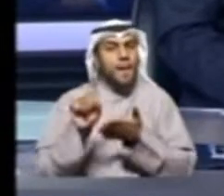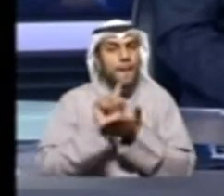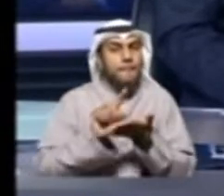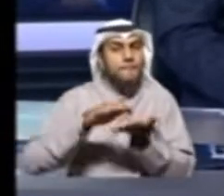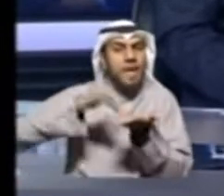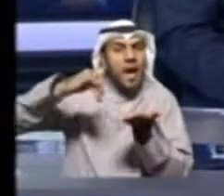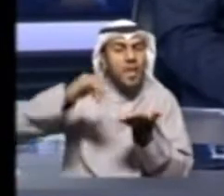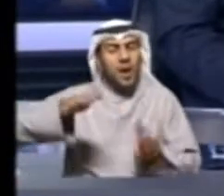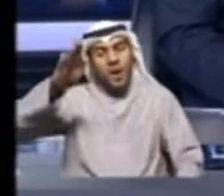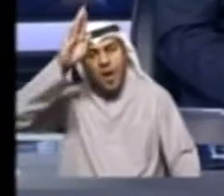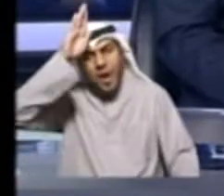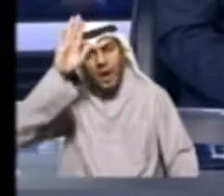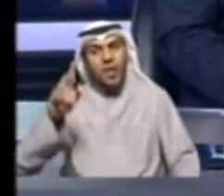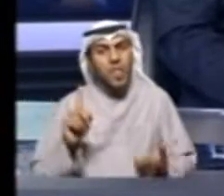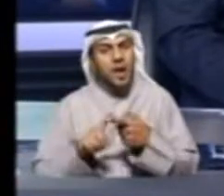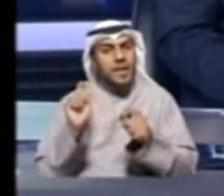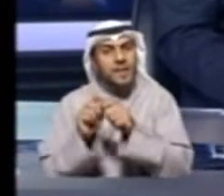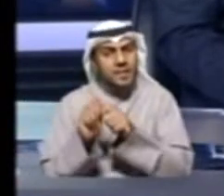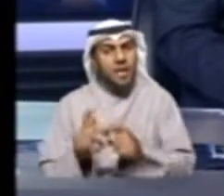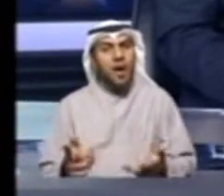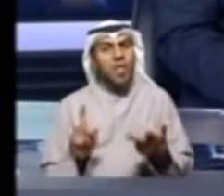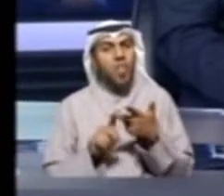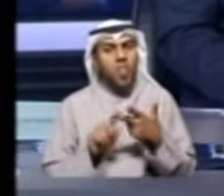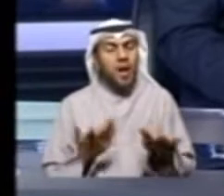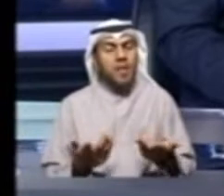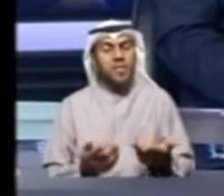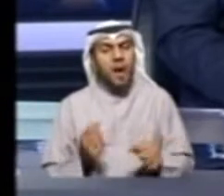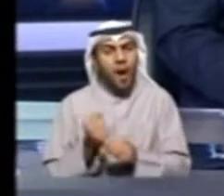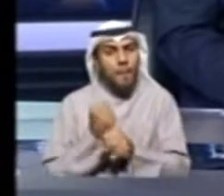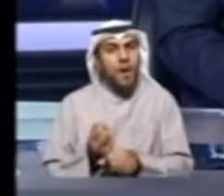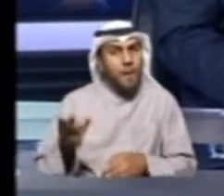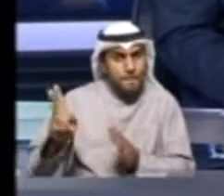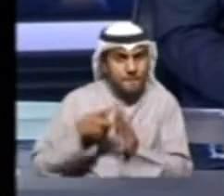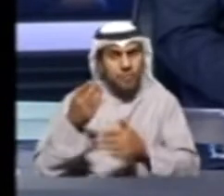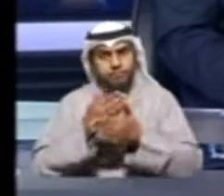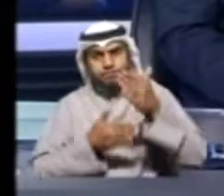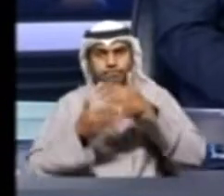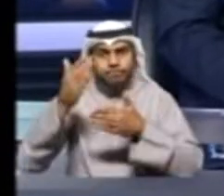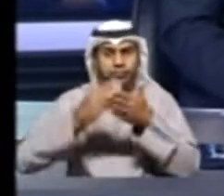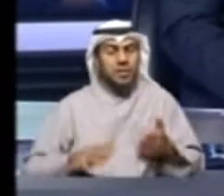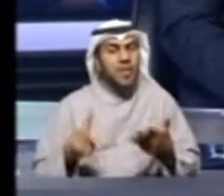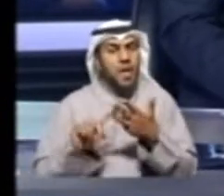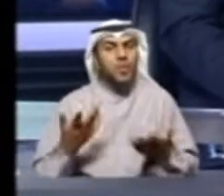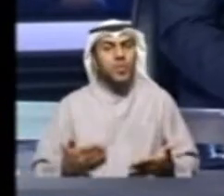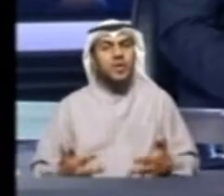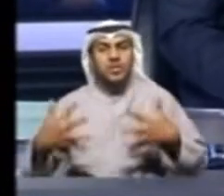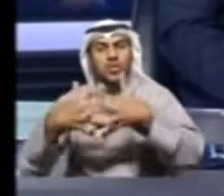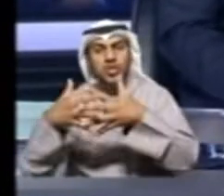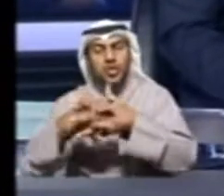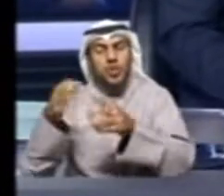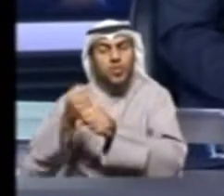العراق وبرنامج الإصلاح وسبل إعادة الإعمار، إلى جانب استعراض فرص القطاع الخاص من خلال عرض